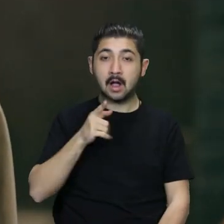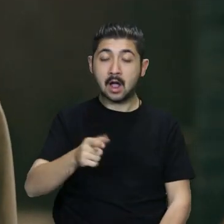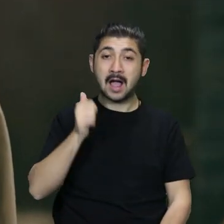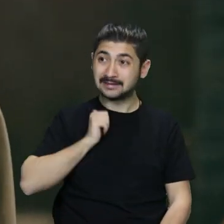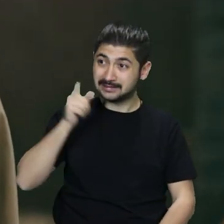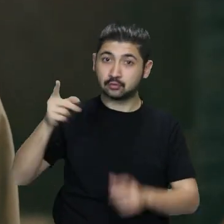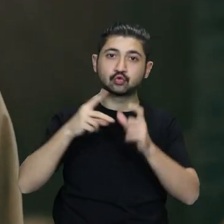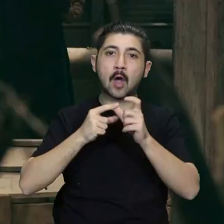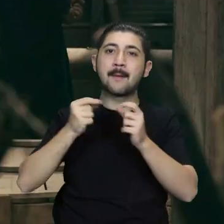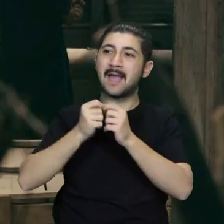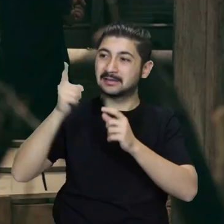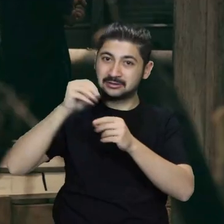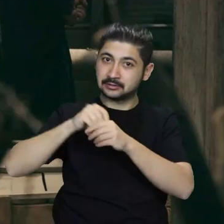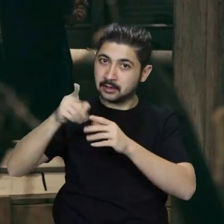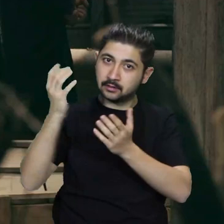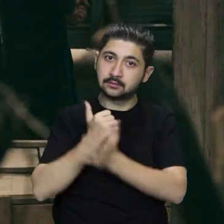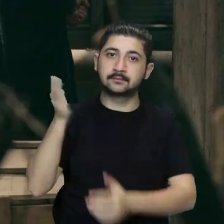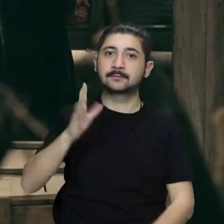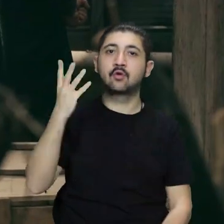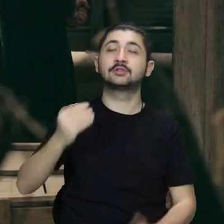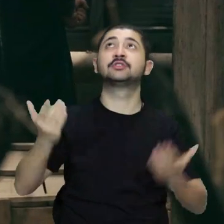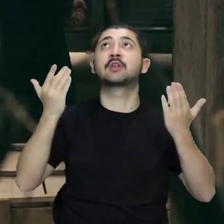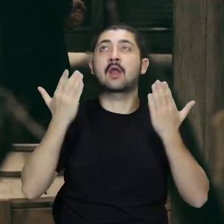ay bir de muzaffer olacak inşallah. İnşallah.